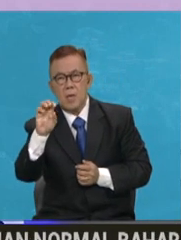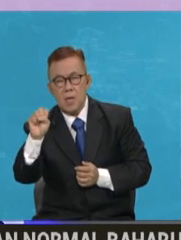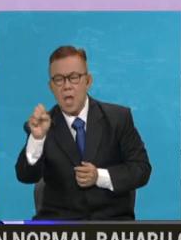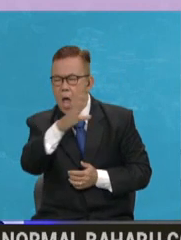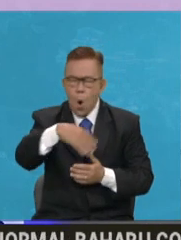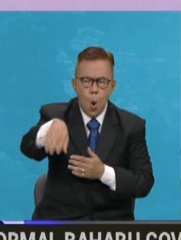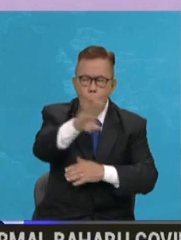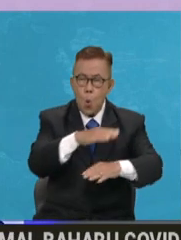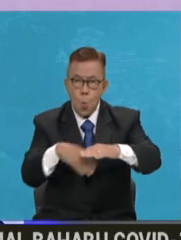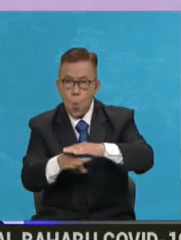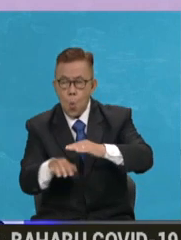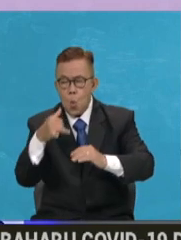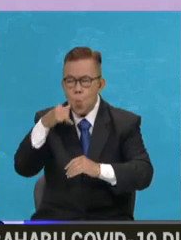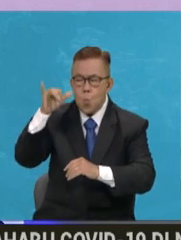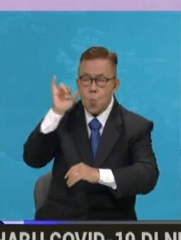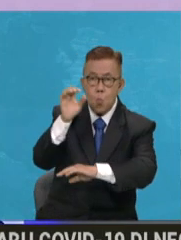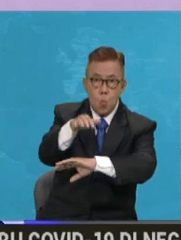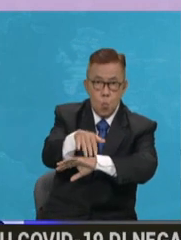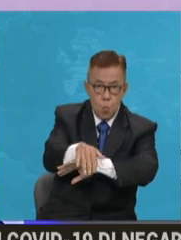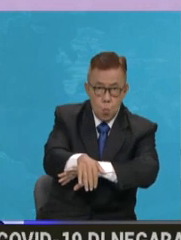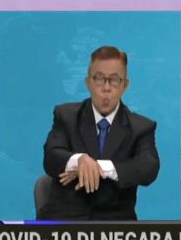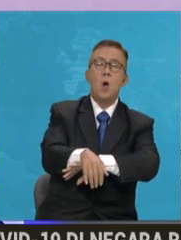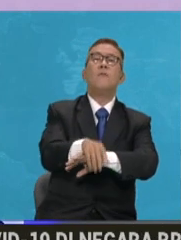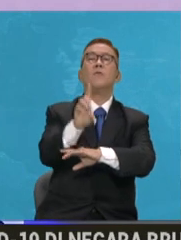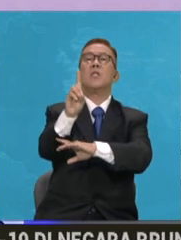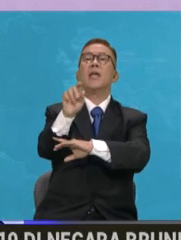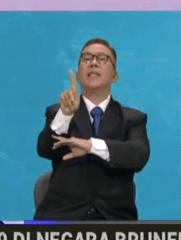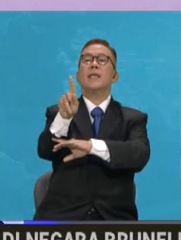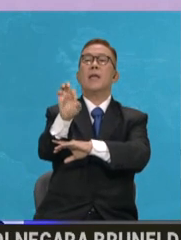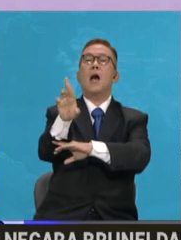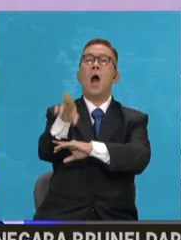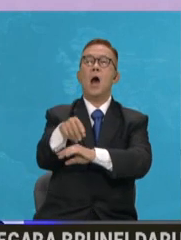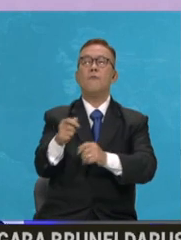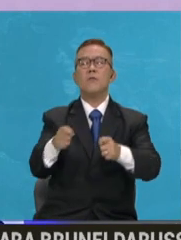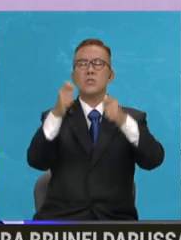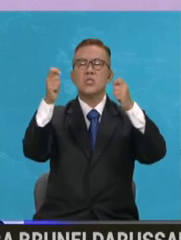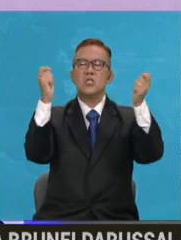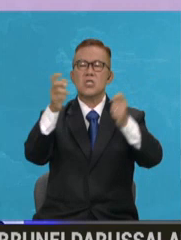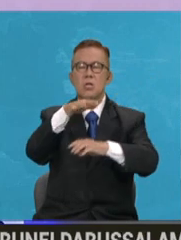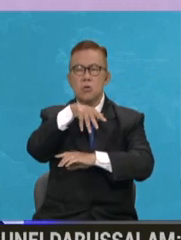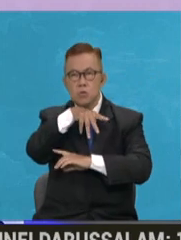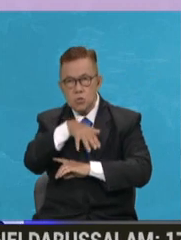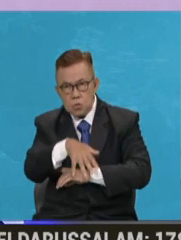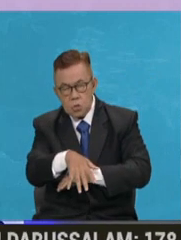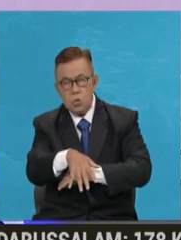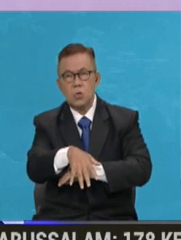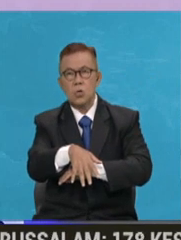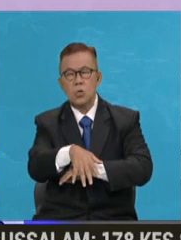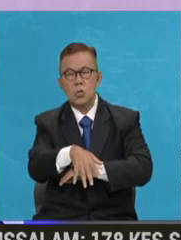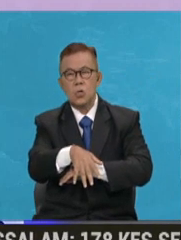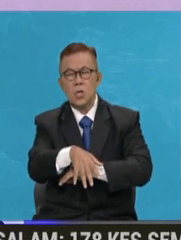di bawahnya semalam mengadakan Majelis Dzikir sempurna sambutan Maulud Nabi Muhammad shallallahu alaihi wasallam